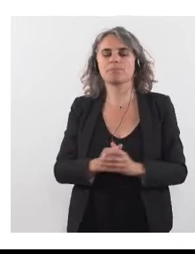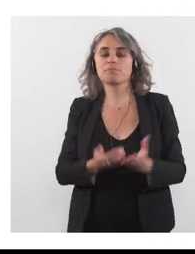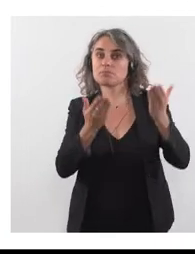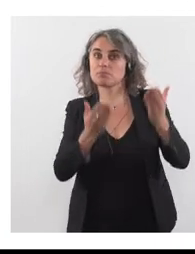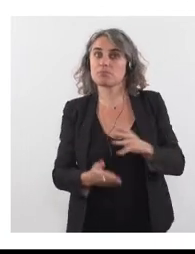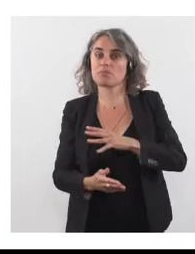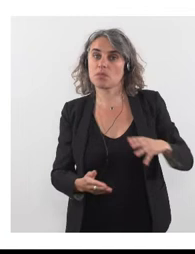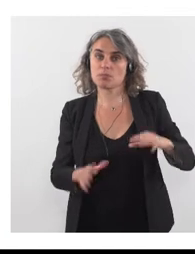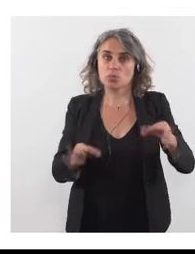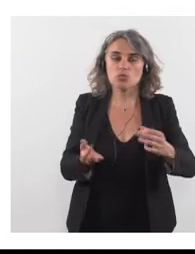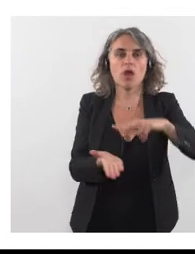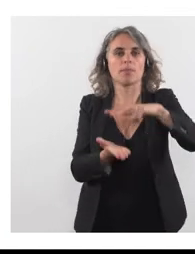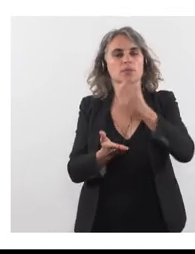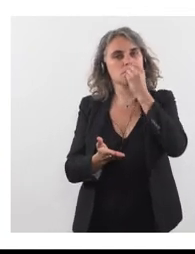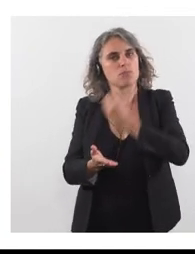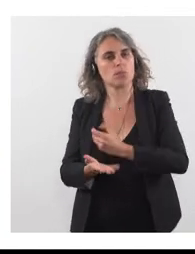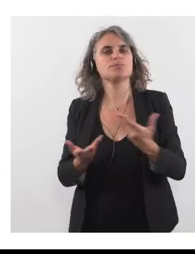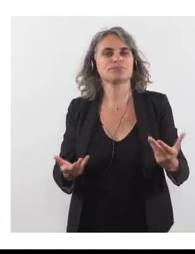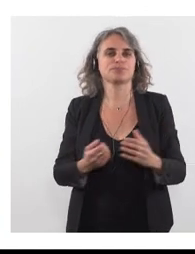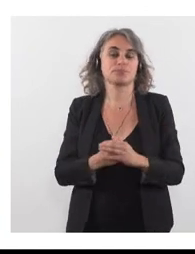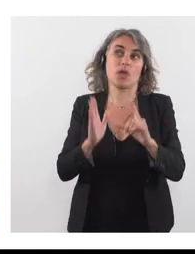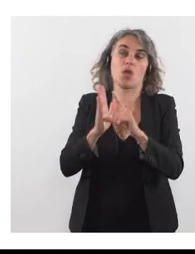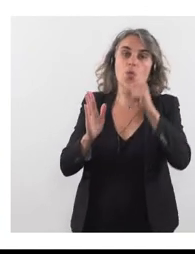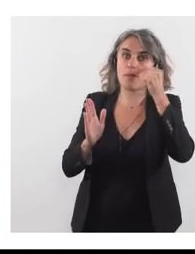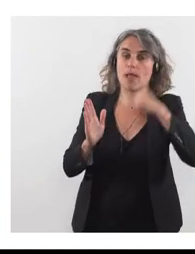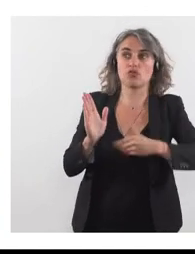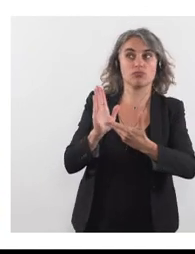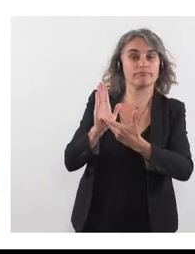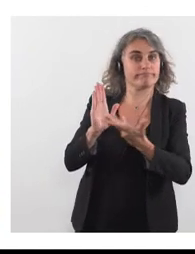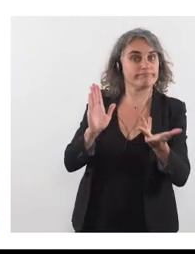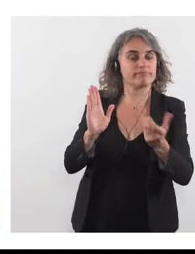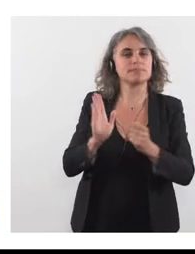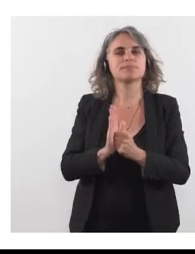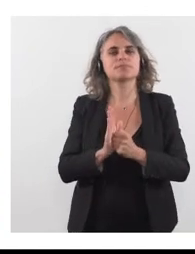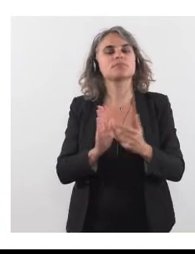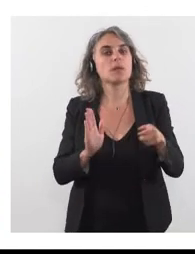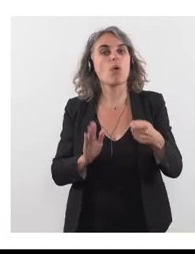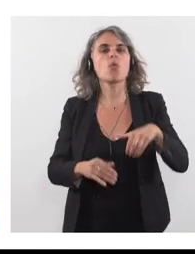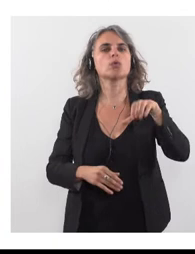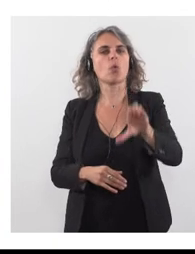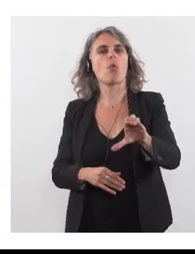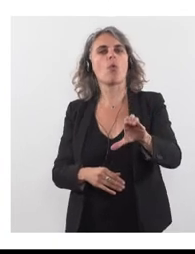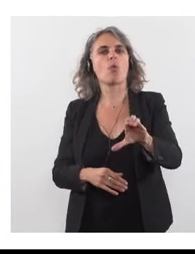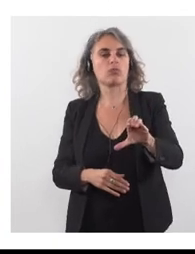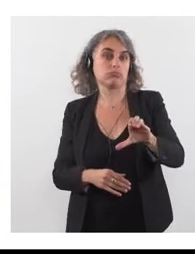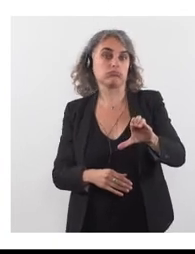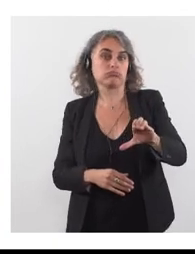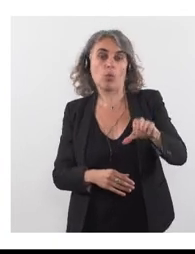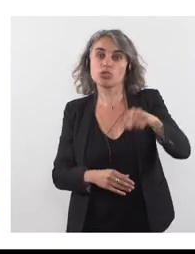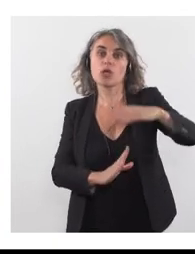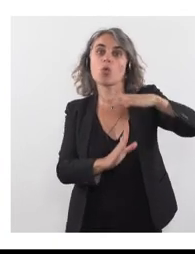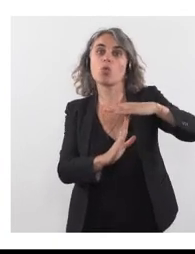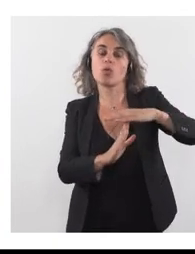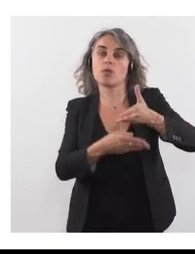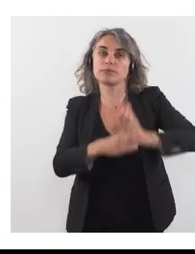trouvé un logement et, comme la loi belge le prévoit, la caution locative devait être versée sur un compte en banque.